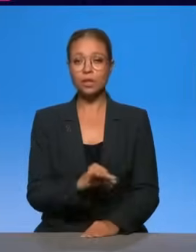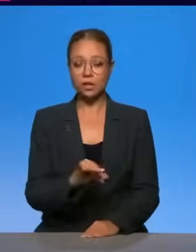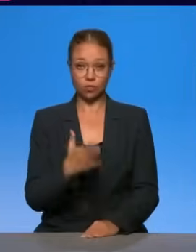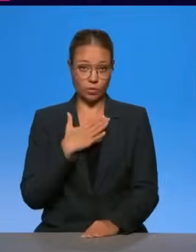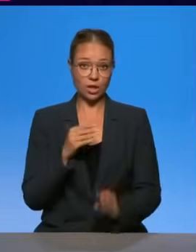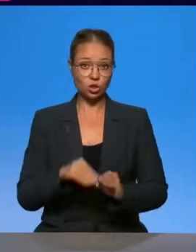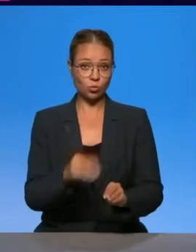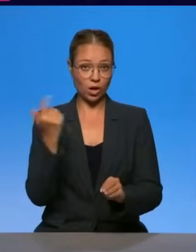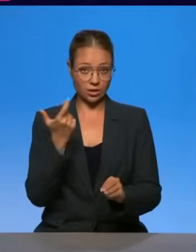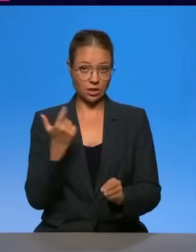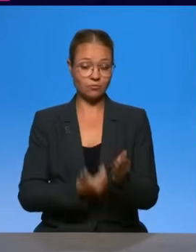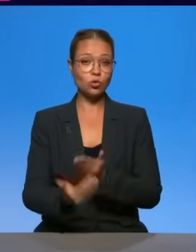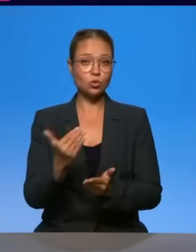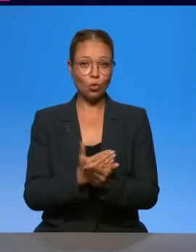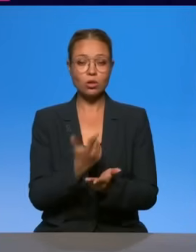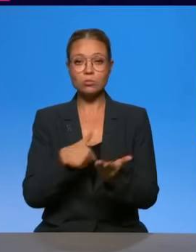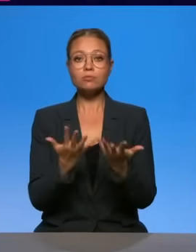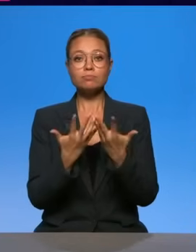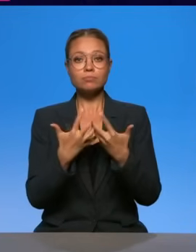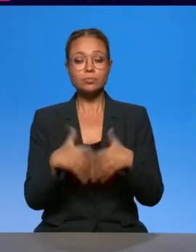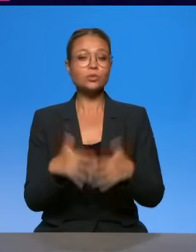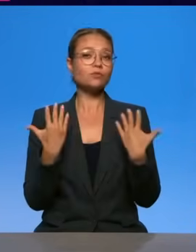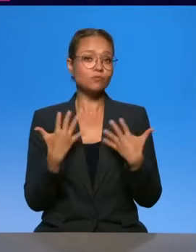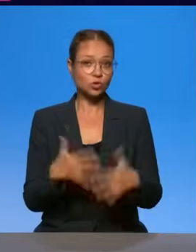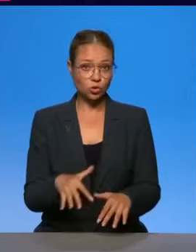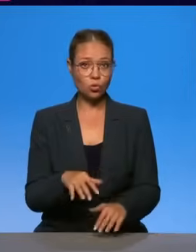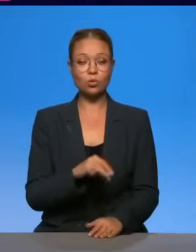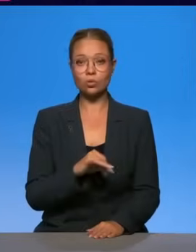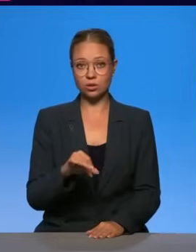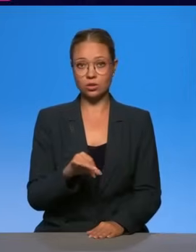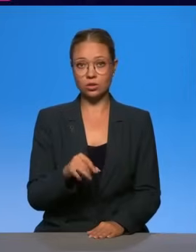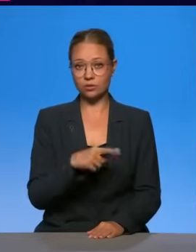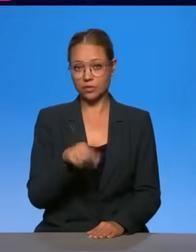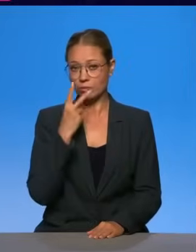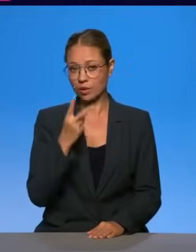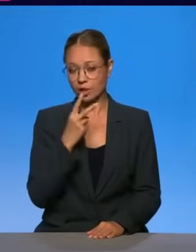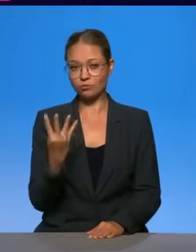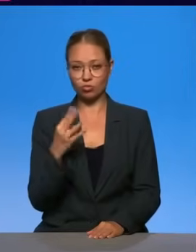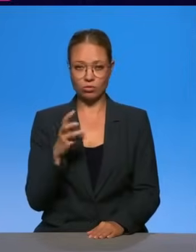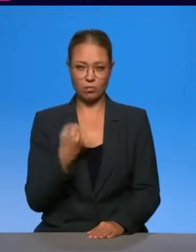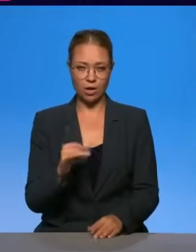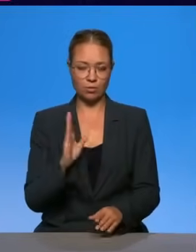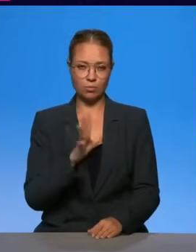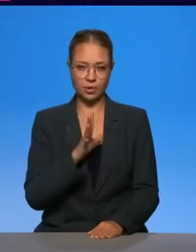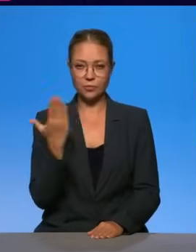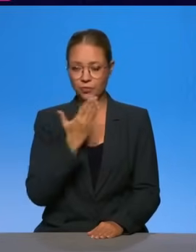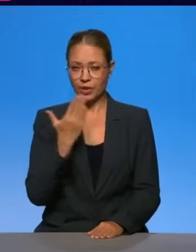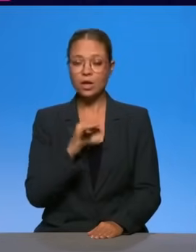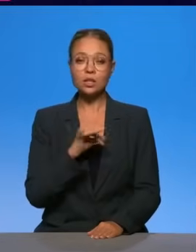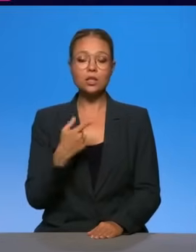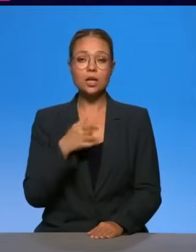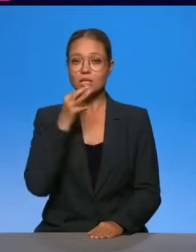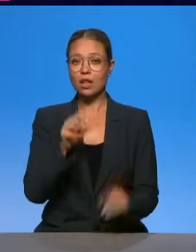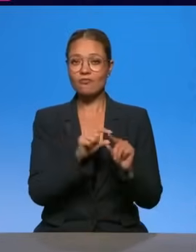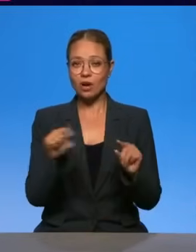хозяйству, о котором я показывал в репортаже, смотрели 4 мая из Амбарска, я сказал фразу, которая очень